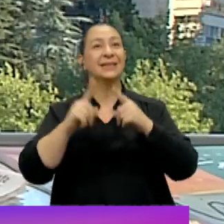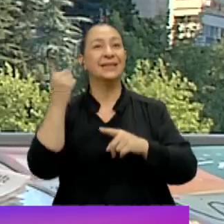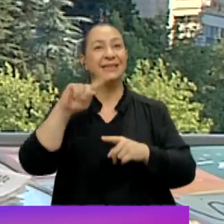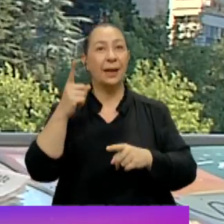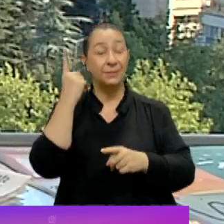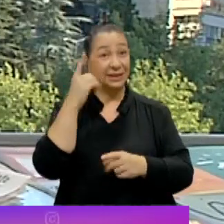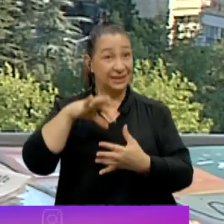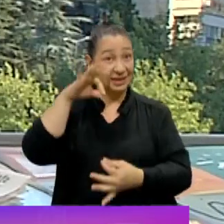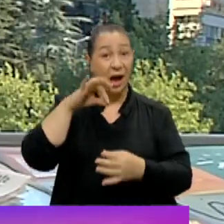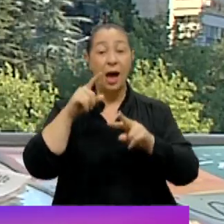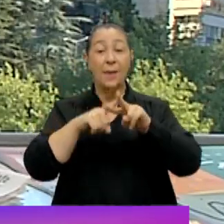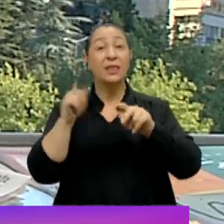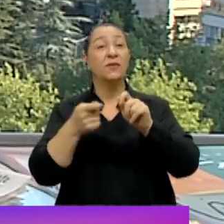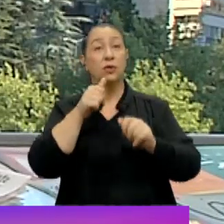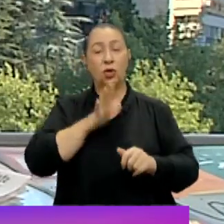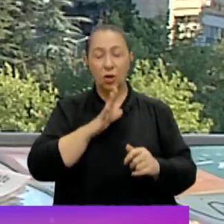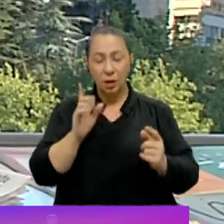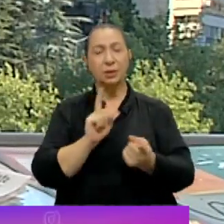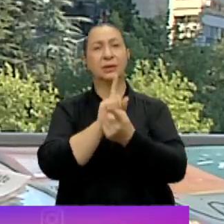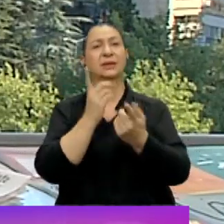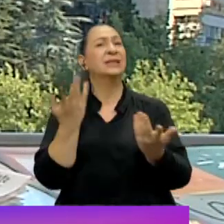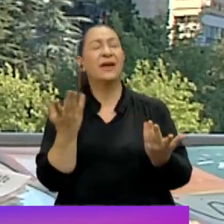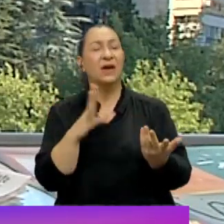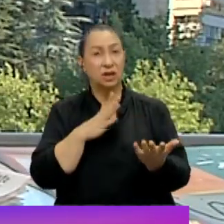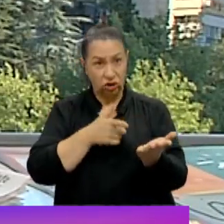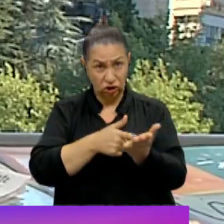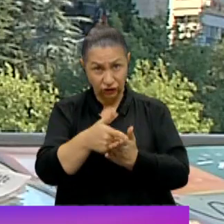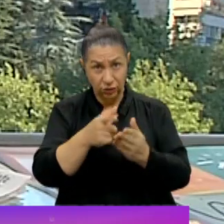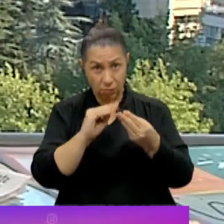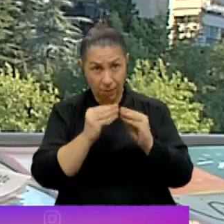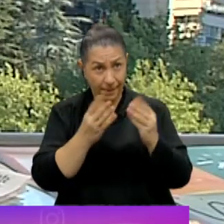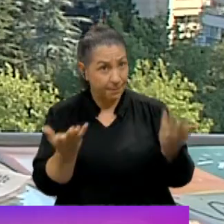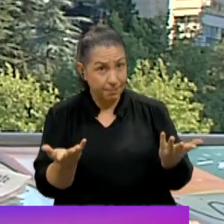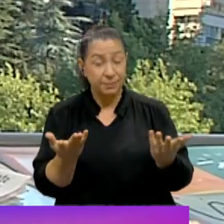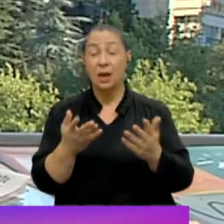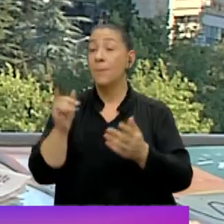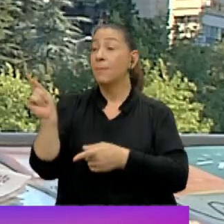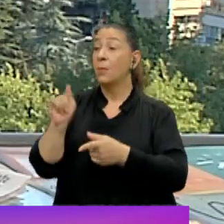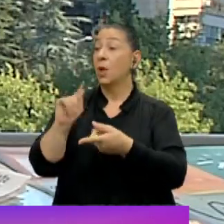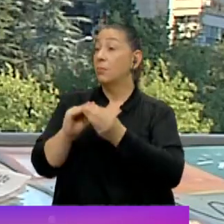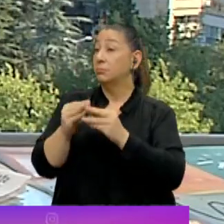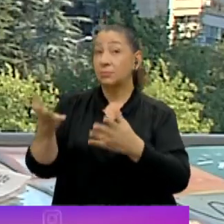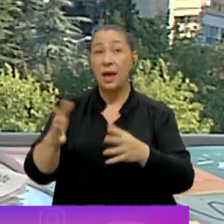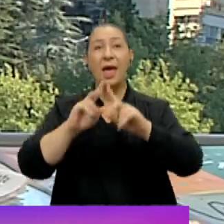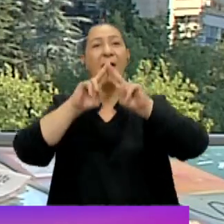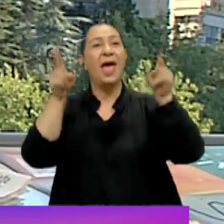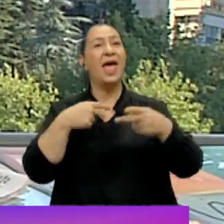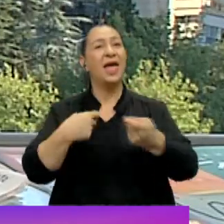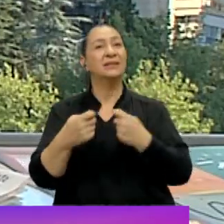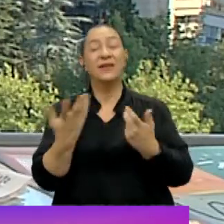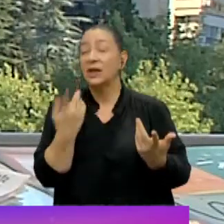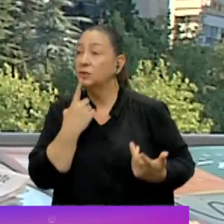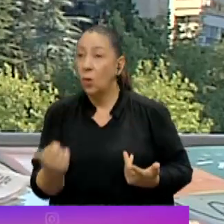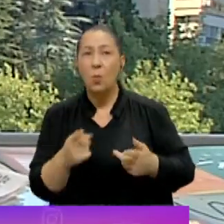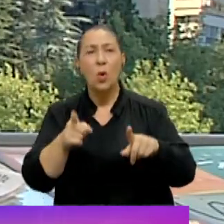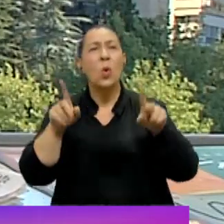liderlerinden birisi Ahmet Davutoğlu karşılaştığı ne mesela? Çiftçiyle ilgili karşılaştığı ne? Memurlar, esnaf kendisine ne söylüyor?